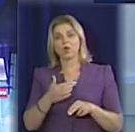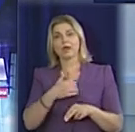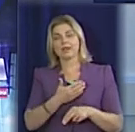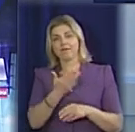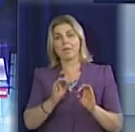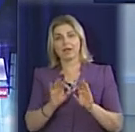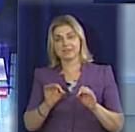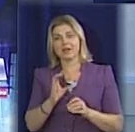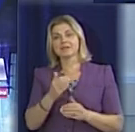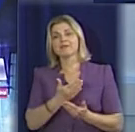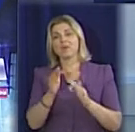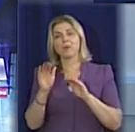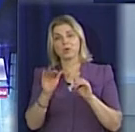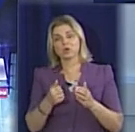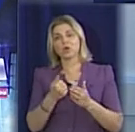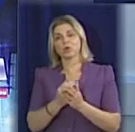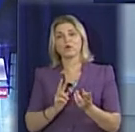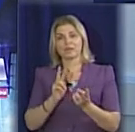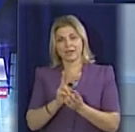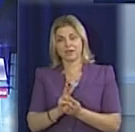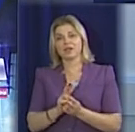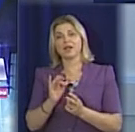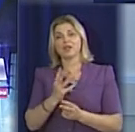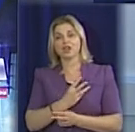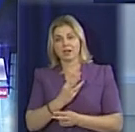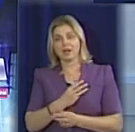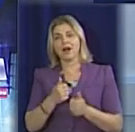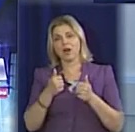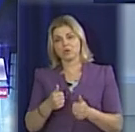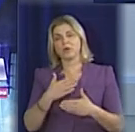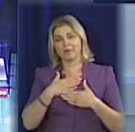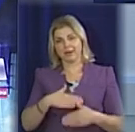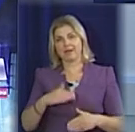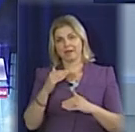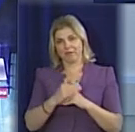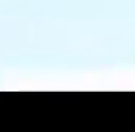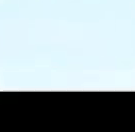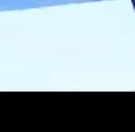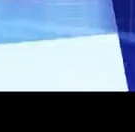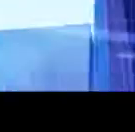розповісти. Я прощаюся з вами до наступної зустрічі та бажаю вдалого завершення дня.